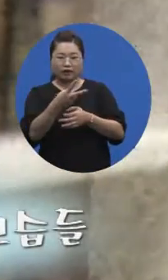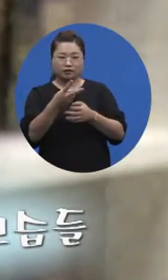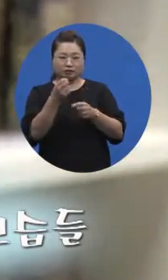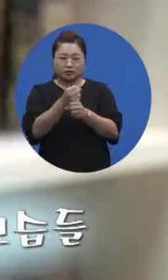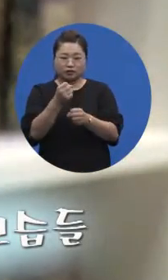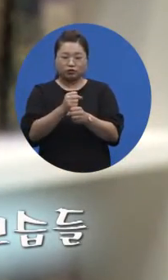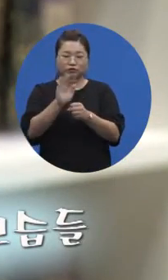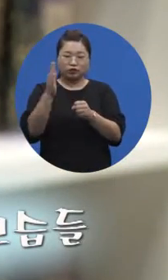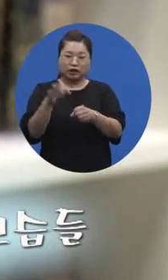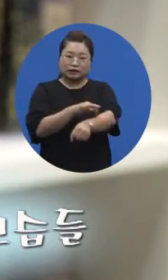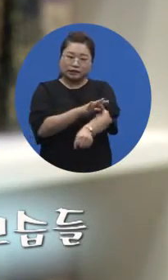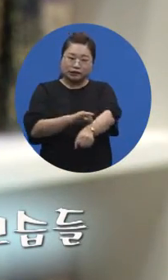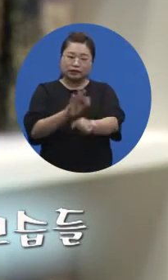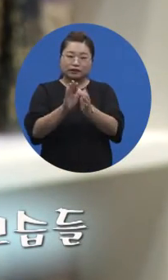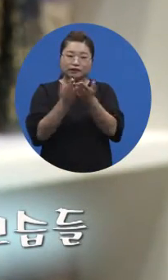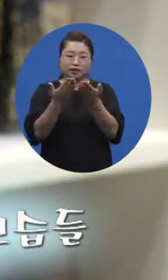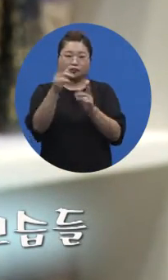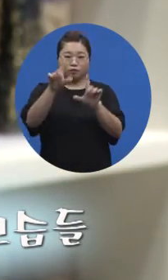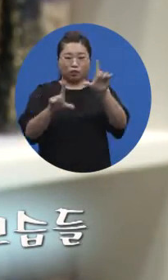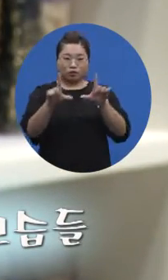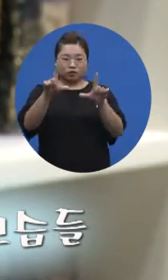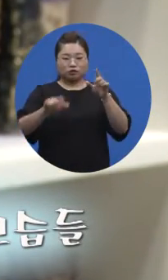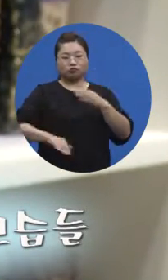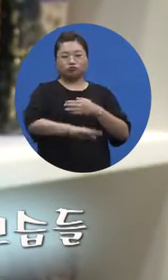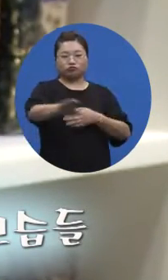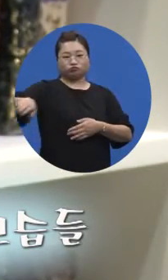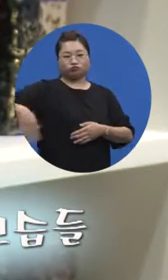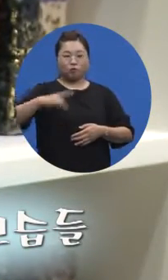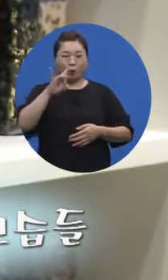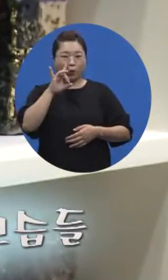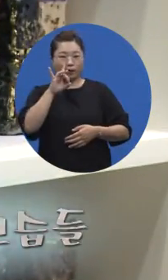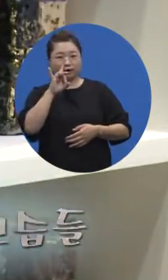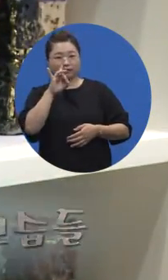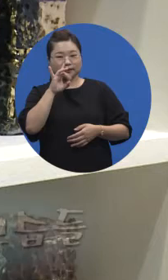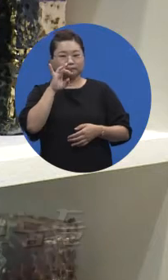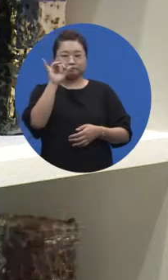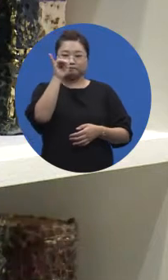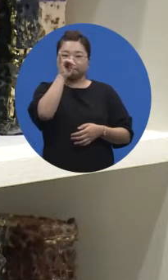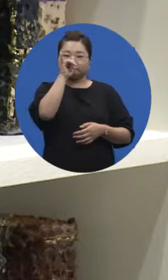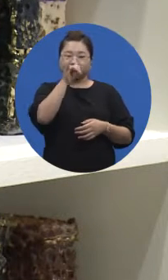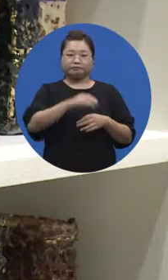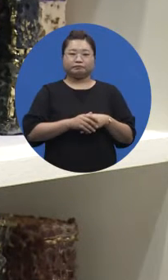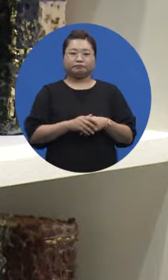재탄생된 독특한 책의 모습은 우리의 호기심을 자극합니다.